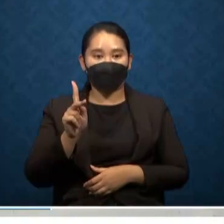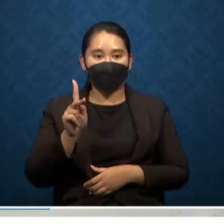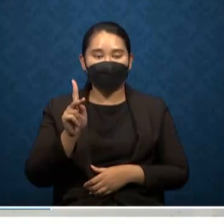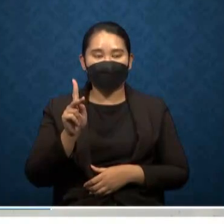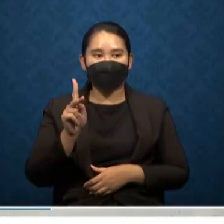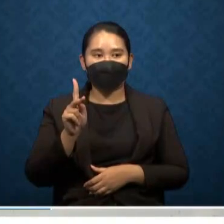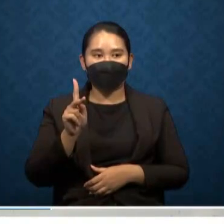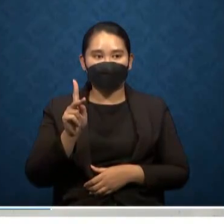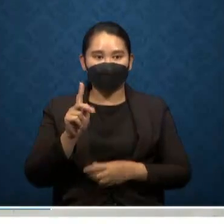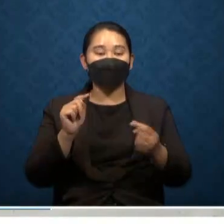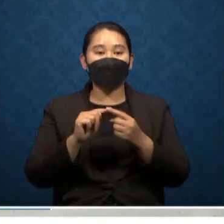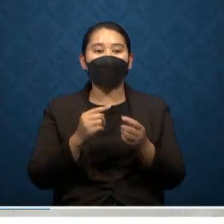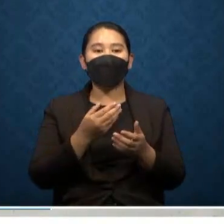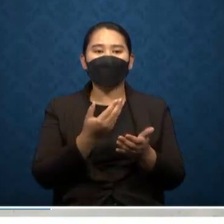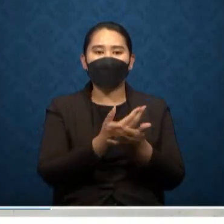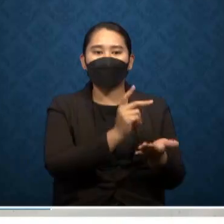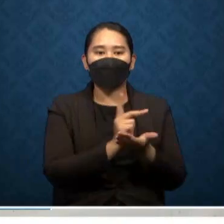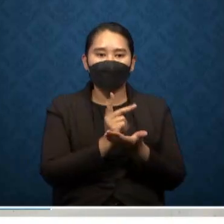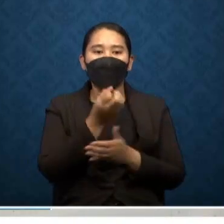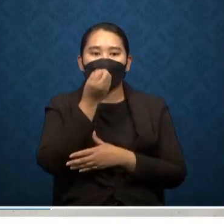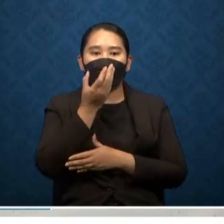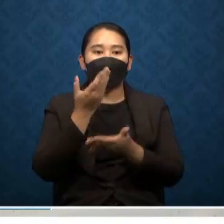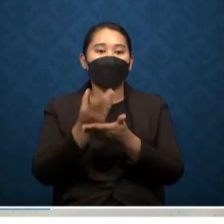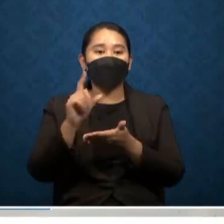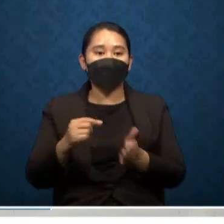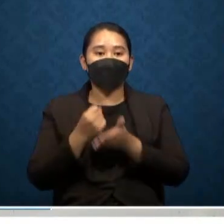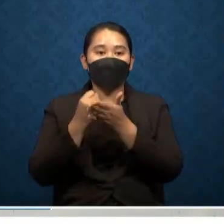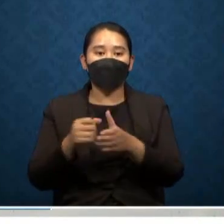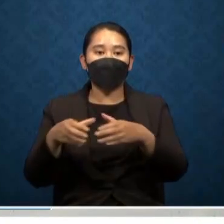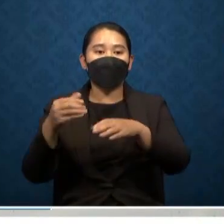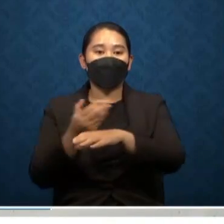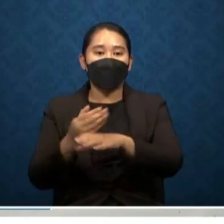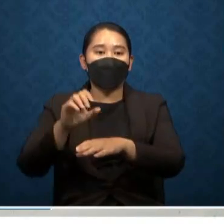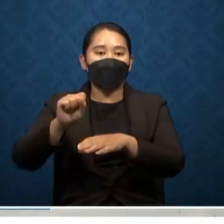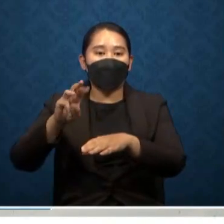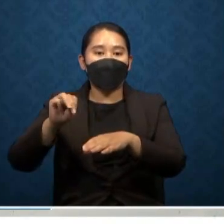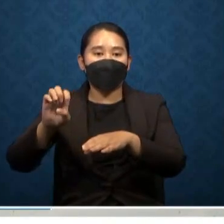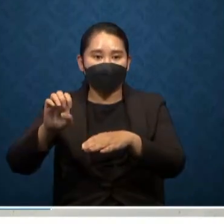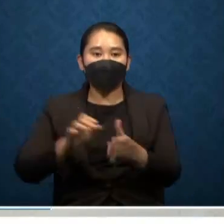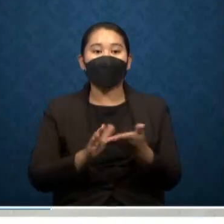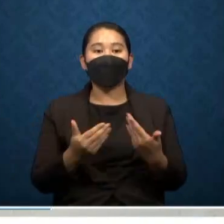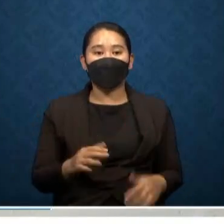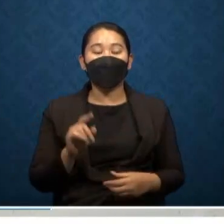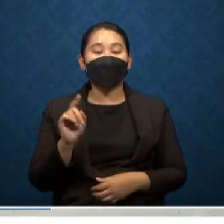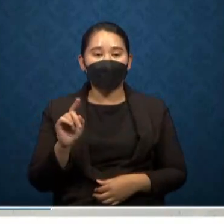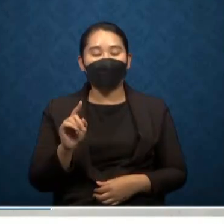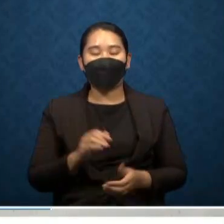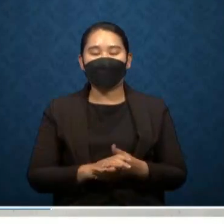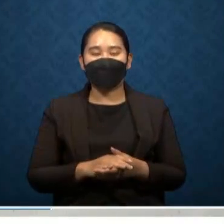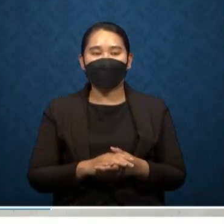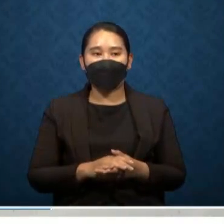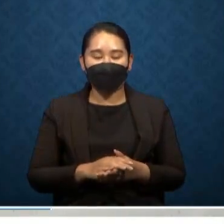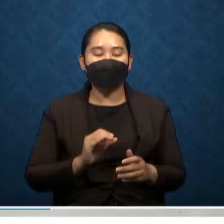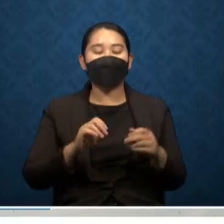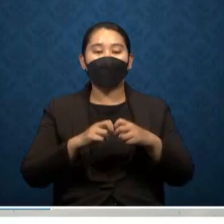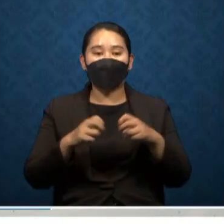ของซอฟท์โลนด้วยนะครับเพื่อช่วยเหลือในเรื่อง SME อย่างไรก็ตามที่ผมกราบเรียนว่าหลังจากสถานการณ์คลี่คล